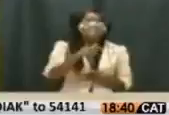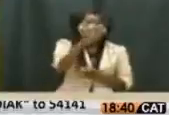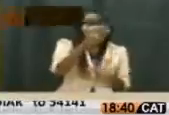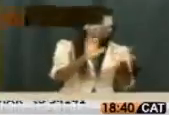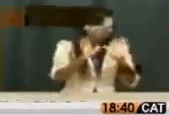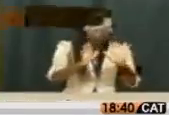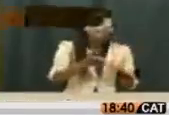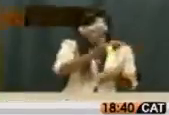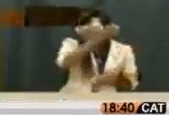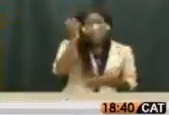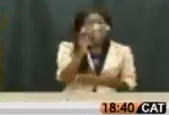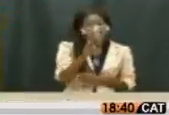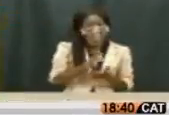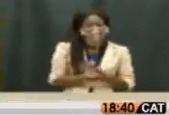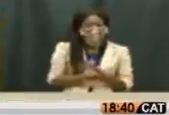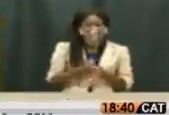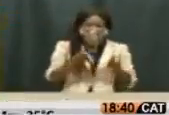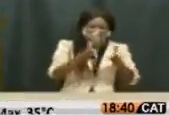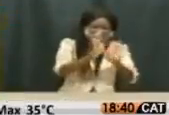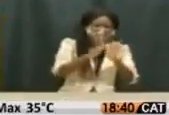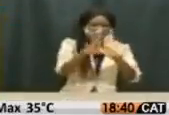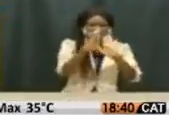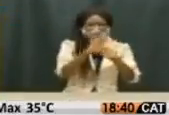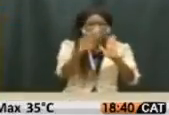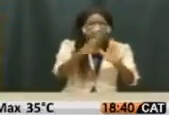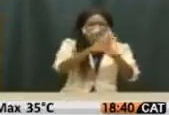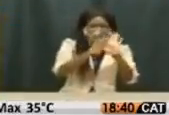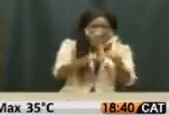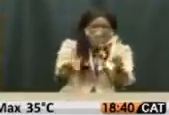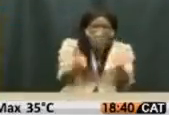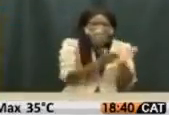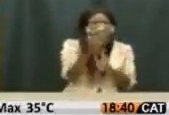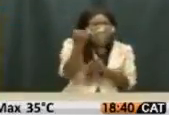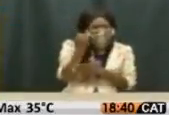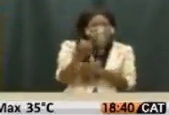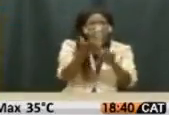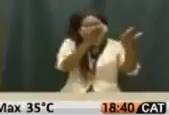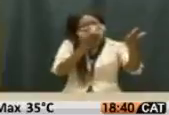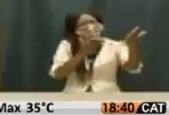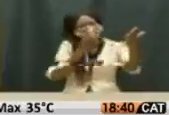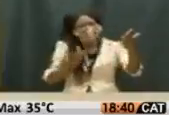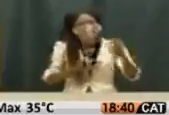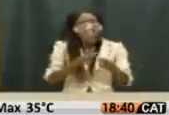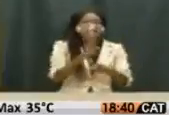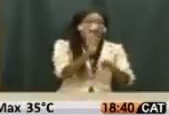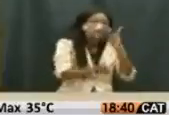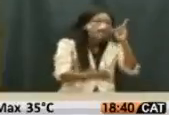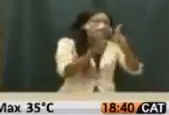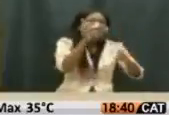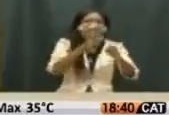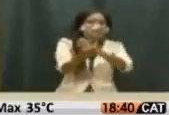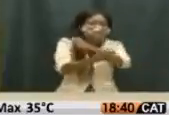antu tingapewiri muliri umenewa ziko mwambiri mwina muda foto kwa zase